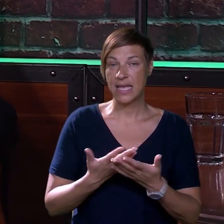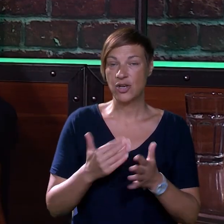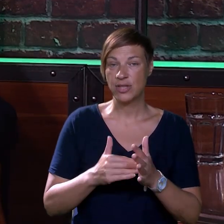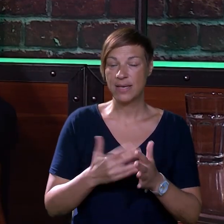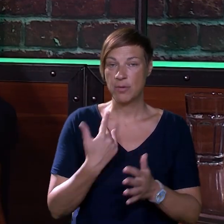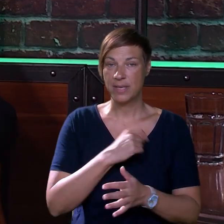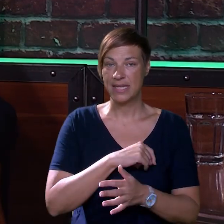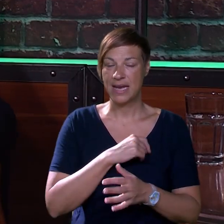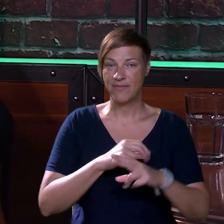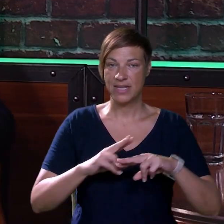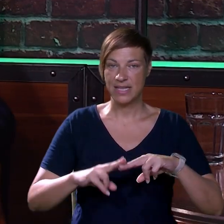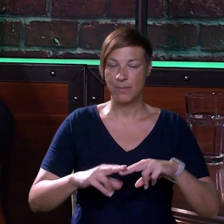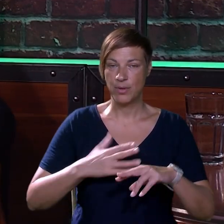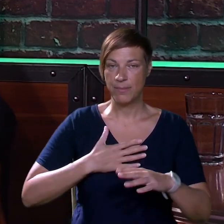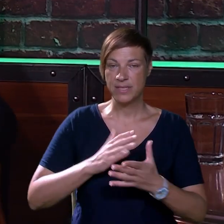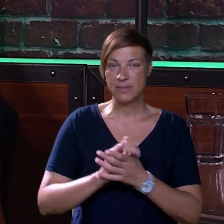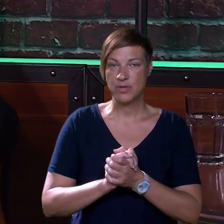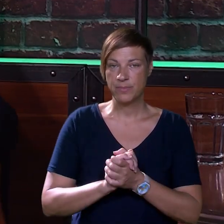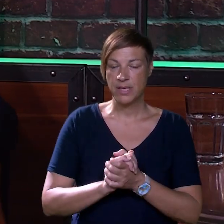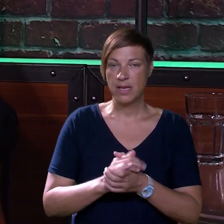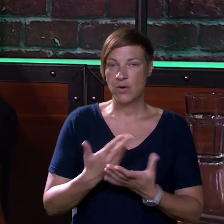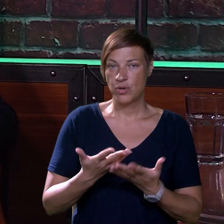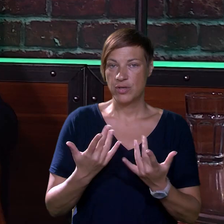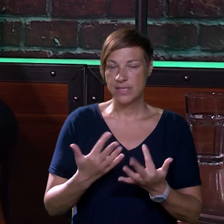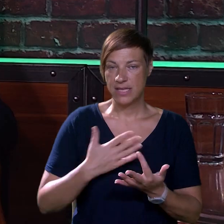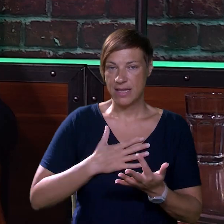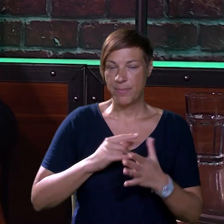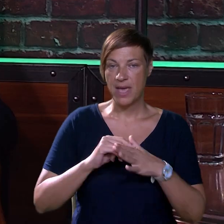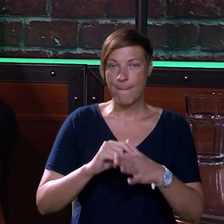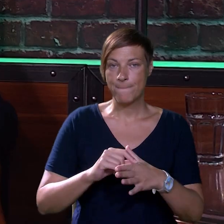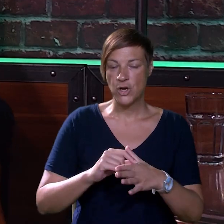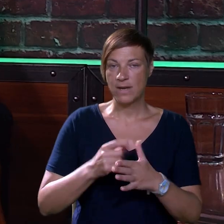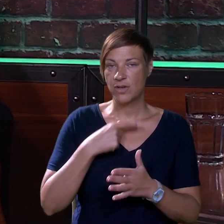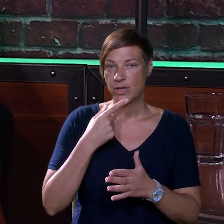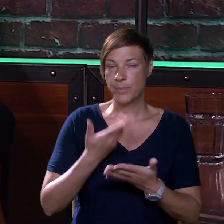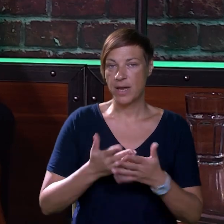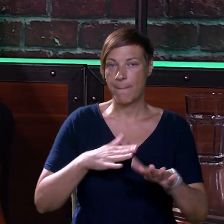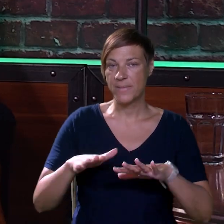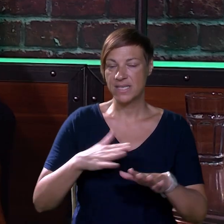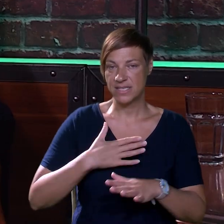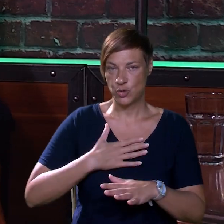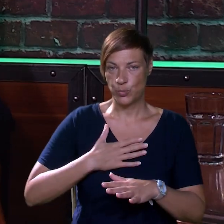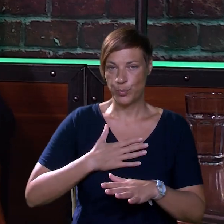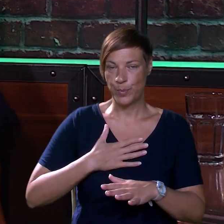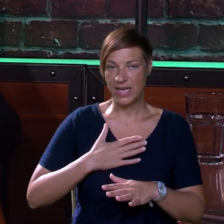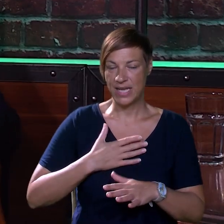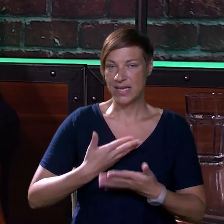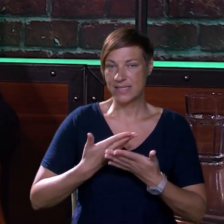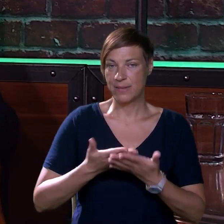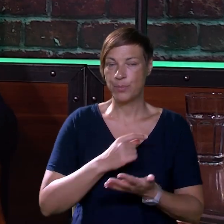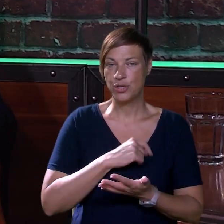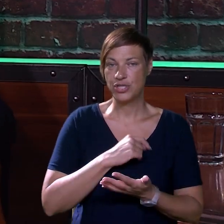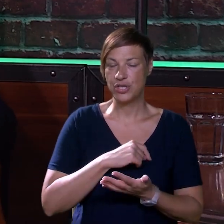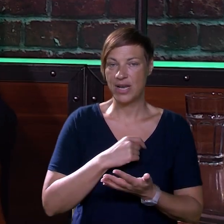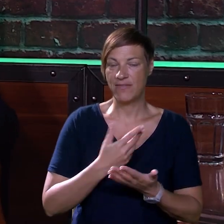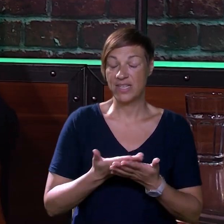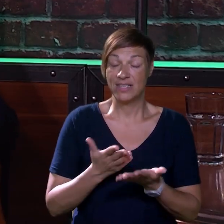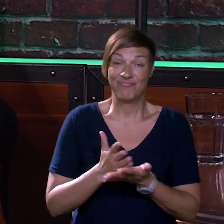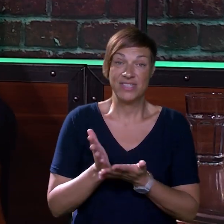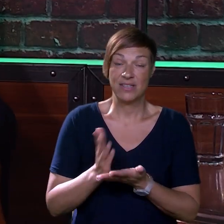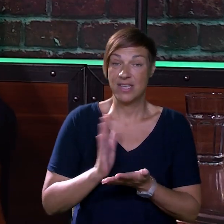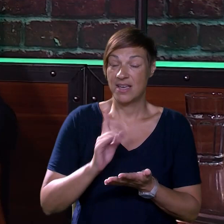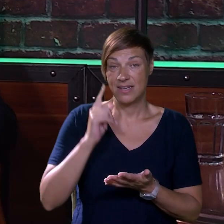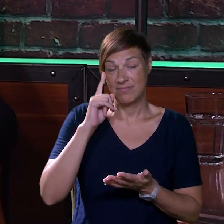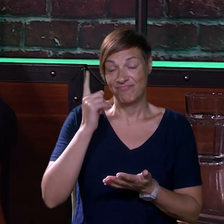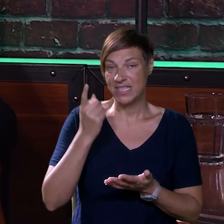ravnatelj bolnice. Mi smo bili zajedno, on je ocijenio da bi ja to bolje vodio. On je predložio ministru mene i ja sam postao ravnatelj. Da rečete slučajno.